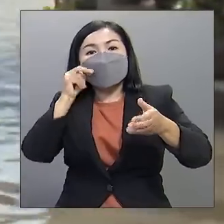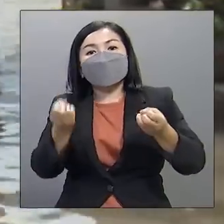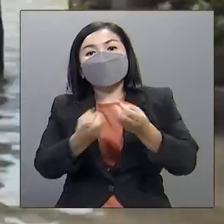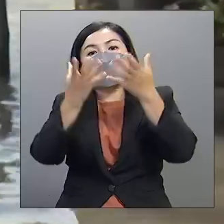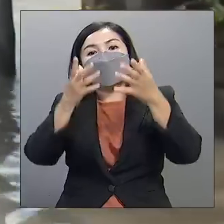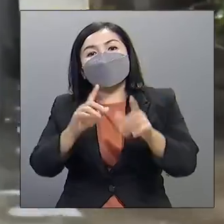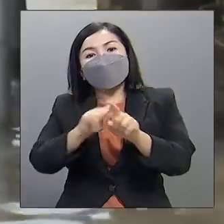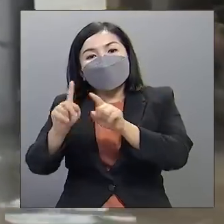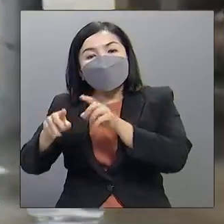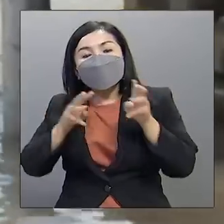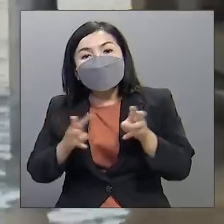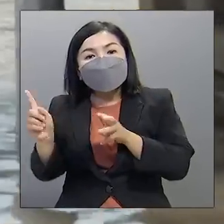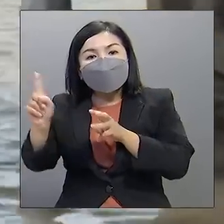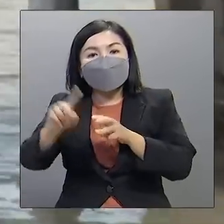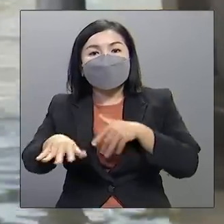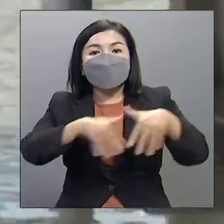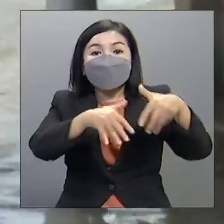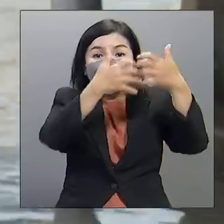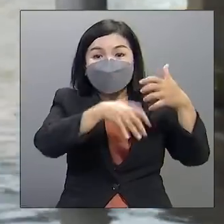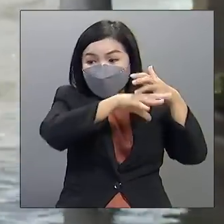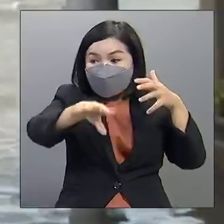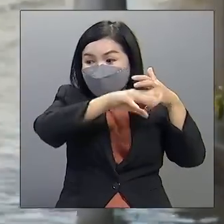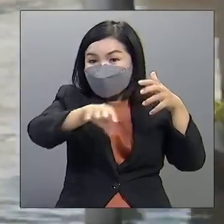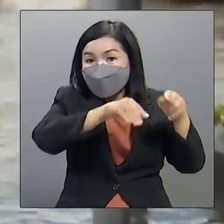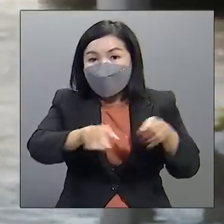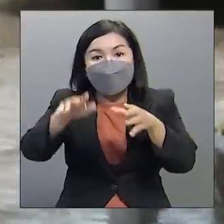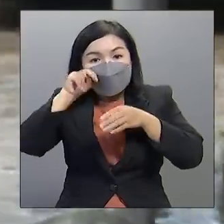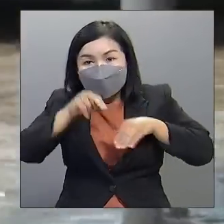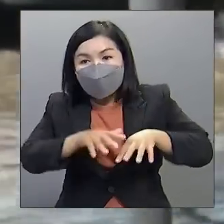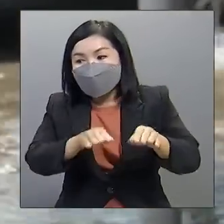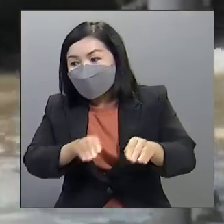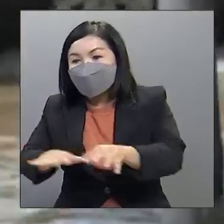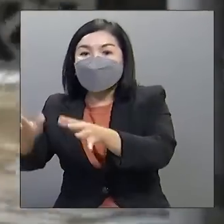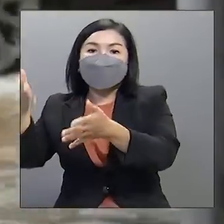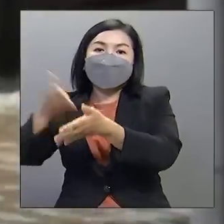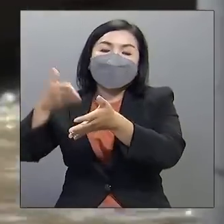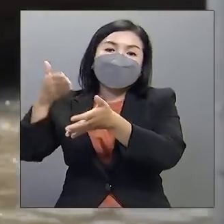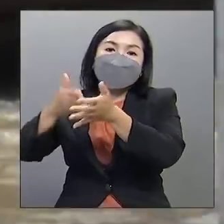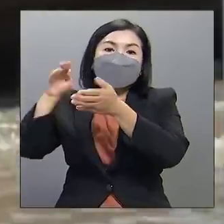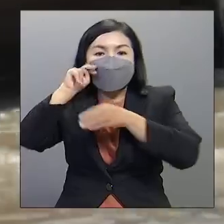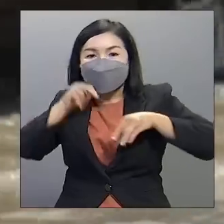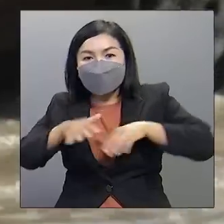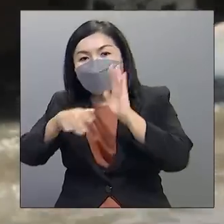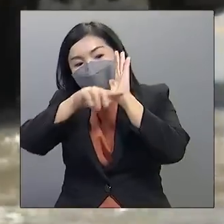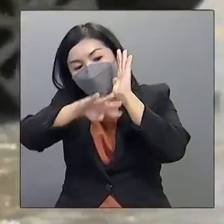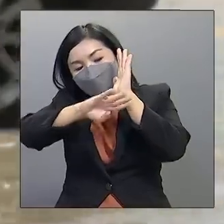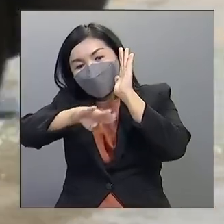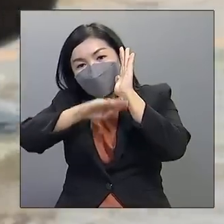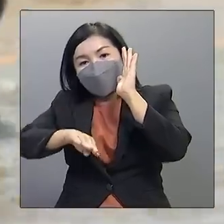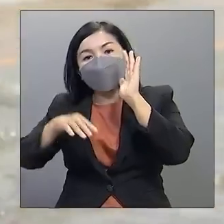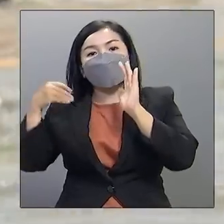ที่ต้องเร่งดึงน้ำจากชุมชนพื้นที่ถนนต่างๆไหลกลับลงไปในคลองเพื่อออกระบายสู่แม่น้ำเจ้าพระยาค่ะตอนนี้ข้อมูลล่า